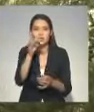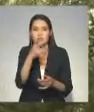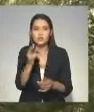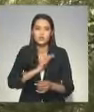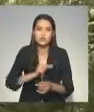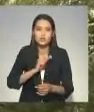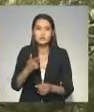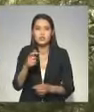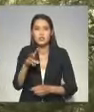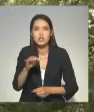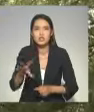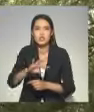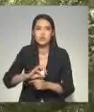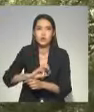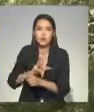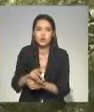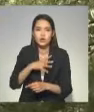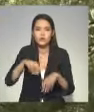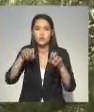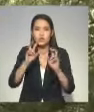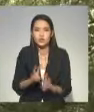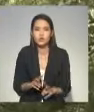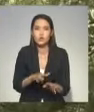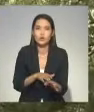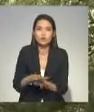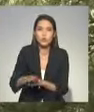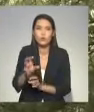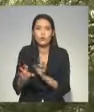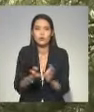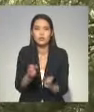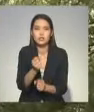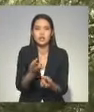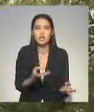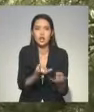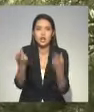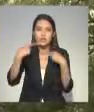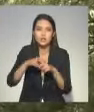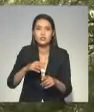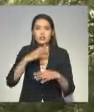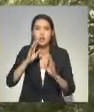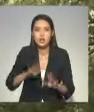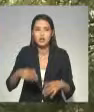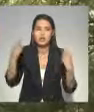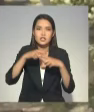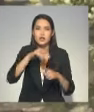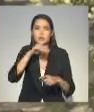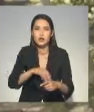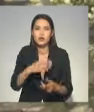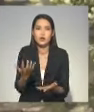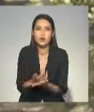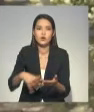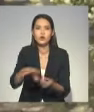істейтін генераторлармен қамтылған. Жеке құрам арнайы киіммен толықтай қамтамасыз етілді. Қажетті құралдар жеткілікті. Техника, маман тапшылығы жоқ.